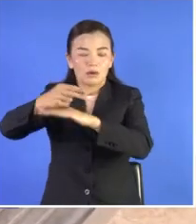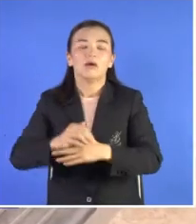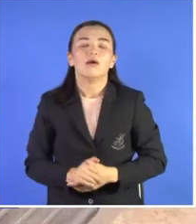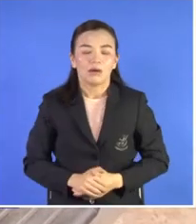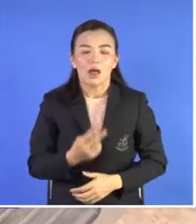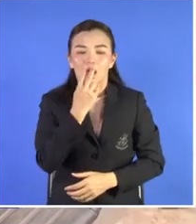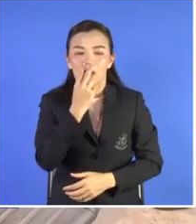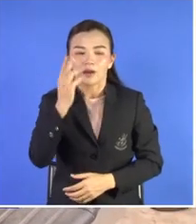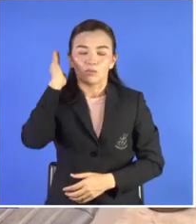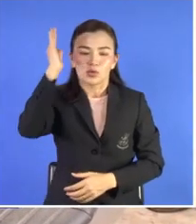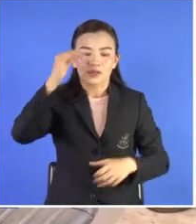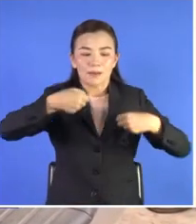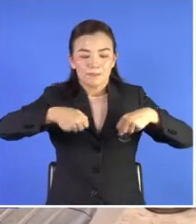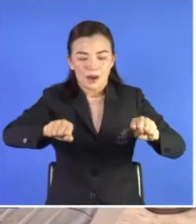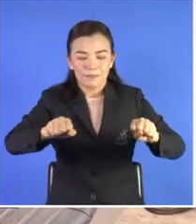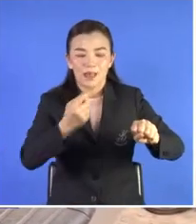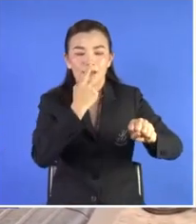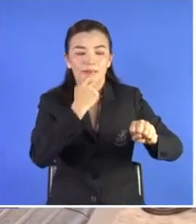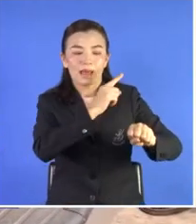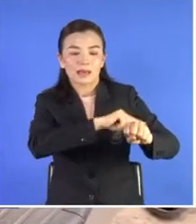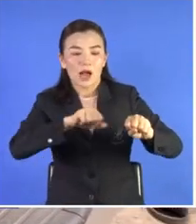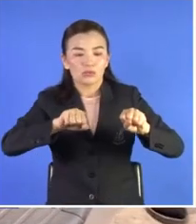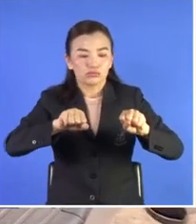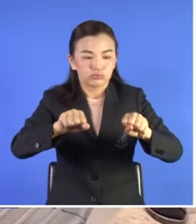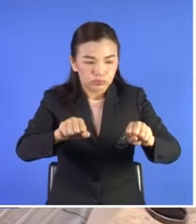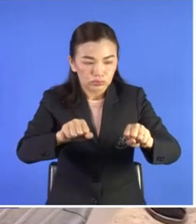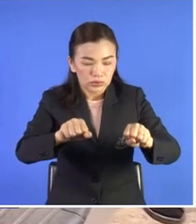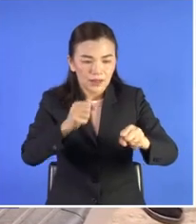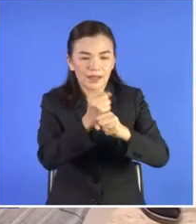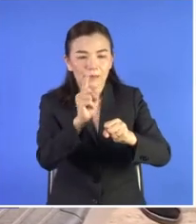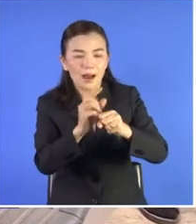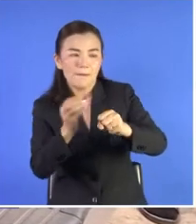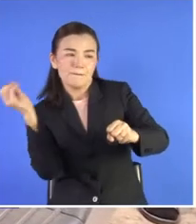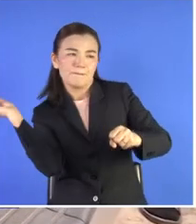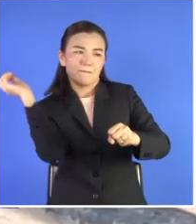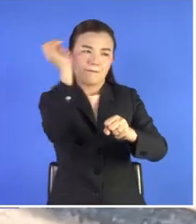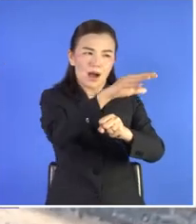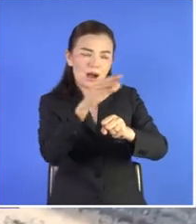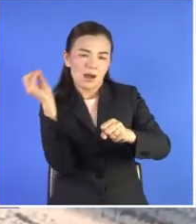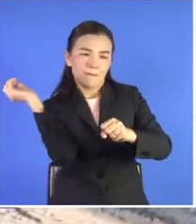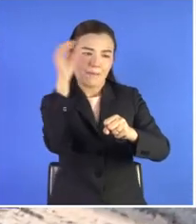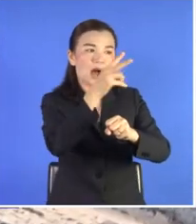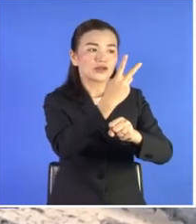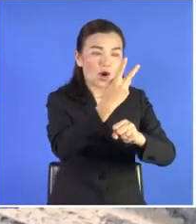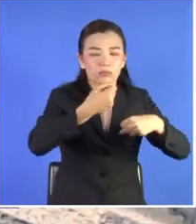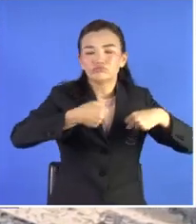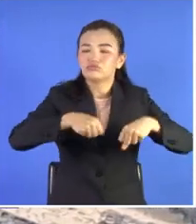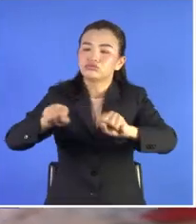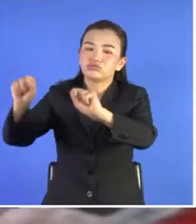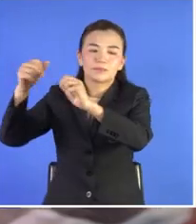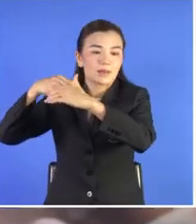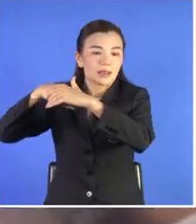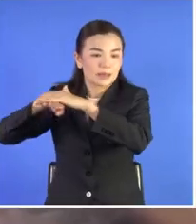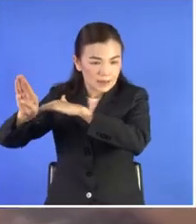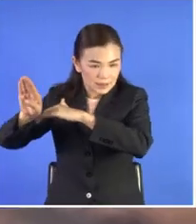ซค์สีแดงขาวไม่ทราบทะเบียนเข้ามาก่อเหตุลักษณะก็ปามา2ลูกด้วยกันนะคะแล้วหลังจากนั้นก็ขับขี่รถหลบหนีไป